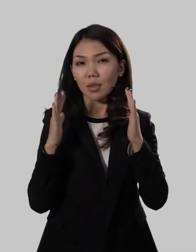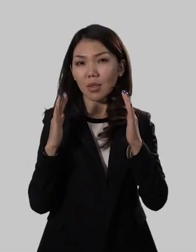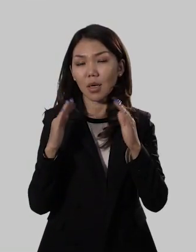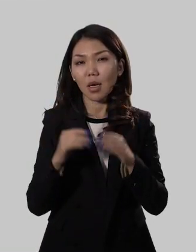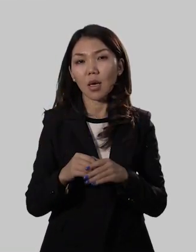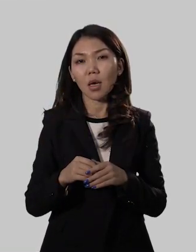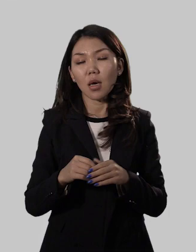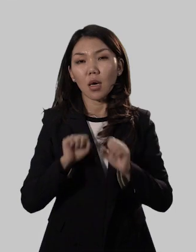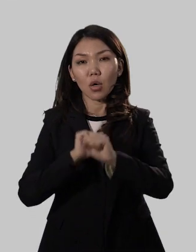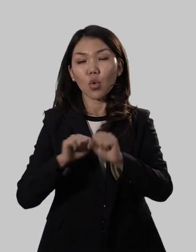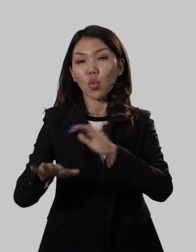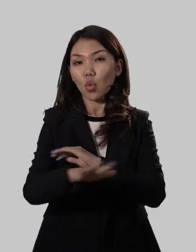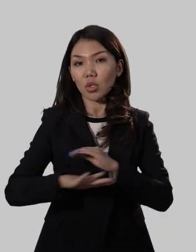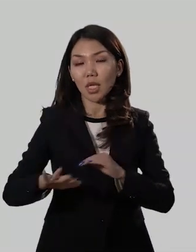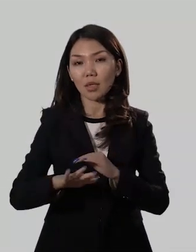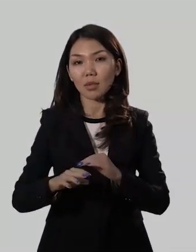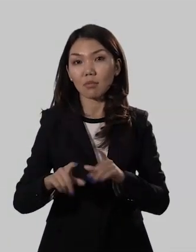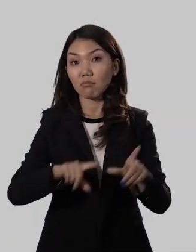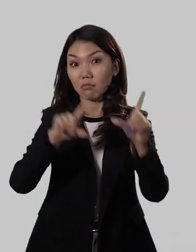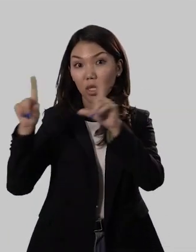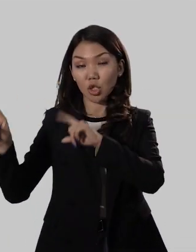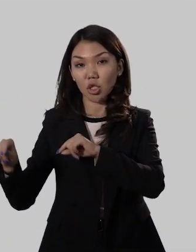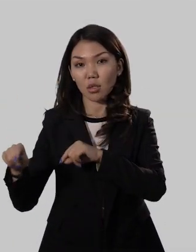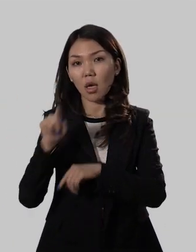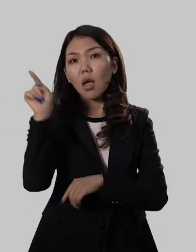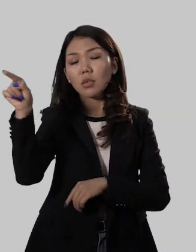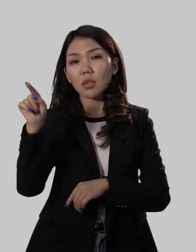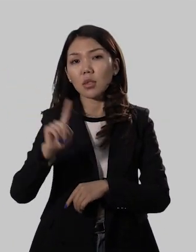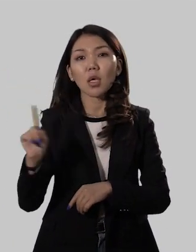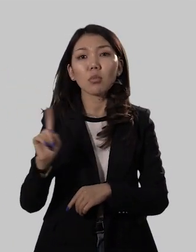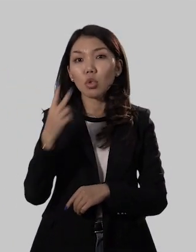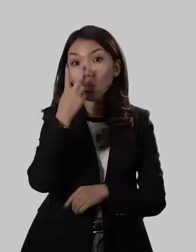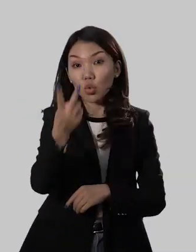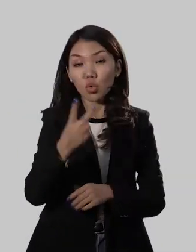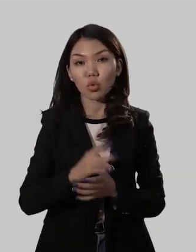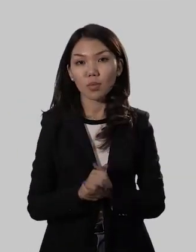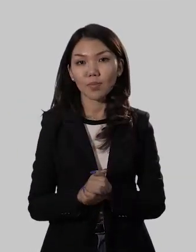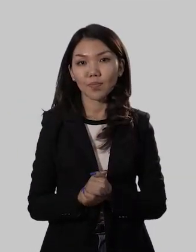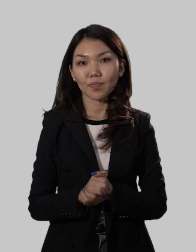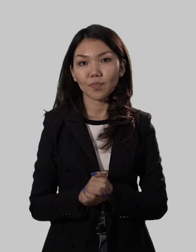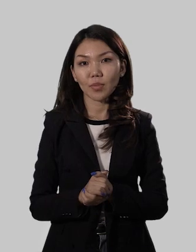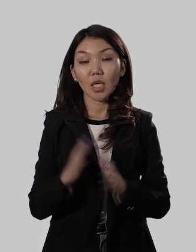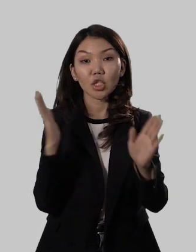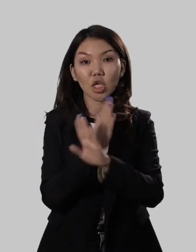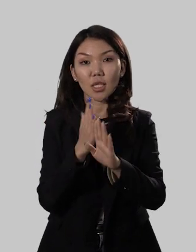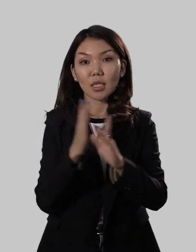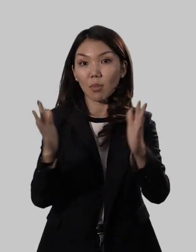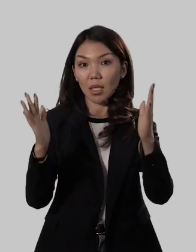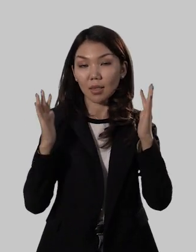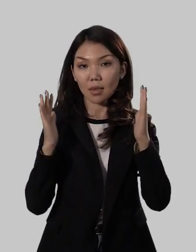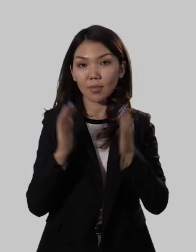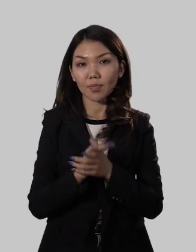парктарына, коруктарына барышат? Ал жактан алар эмнени көрүшөт?